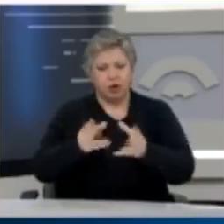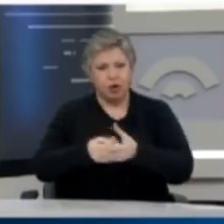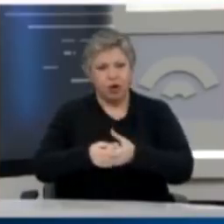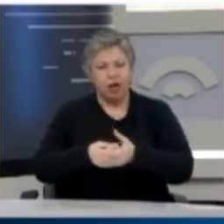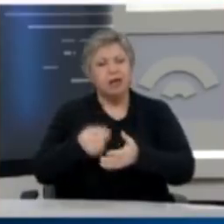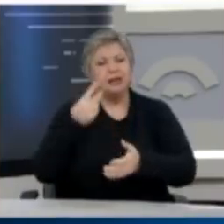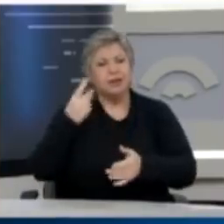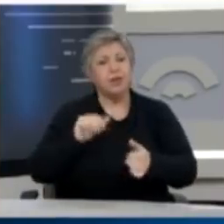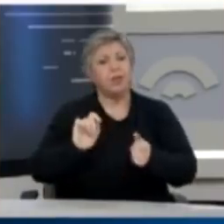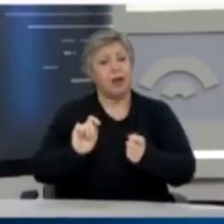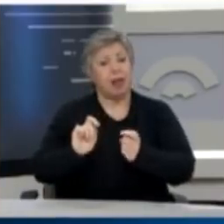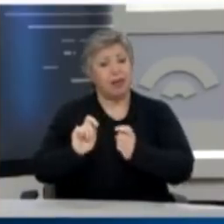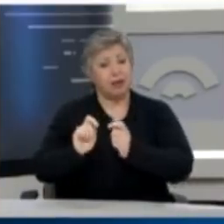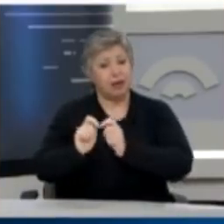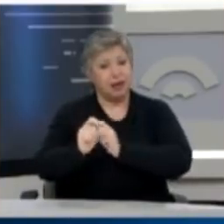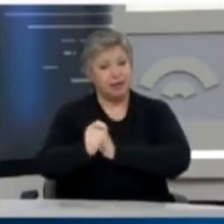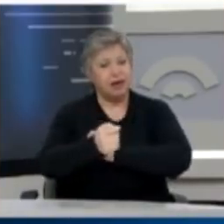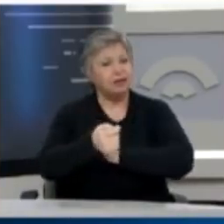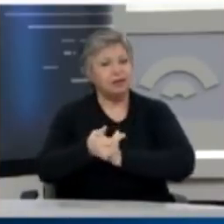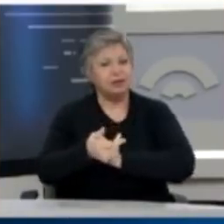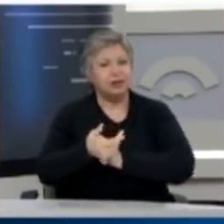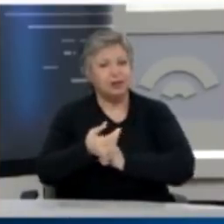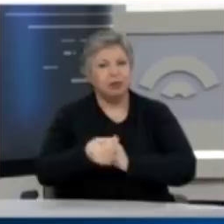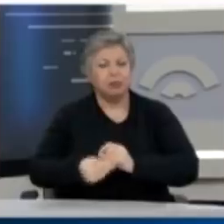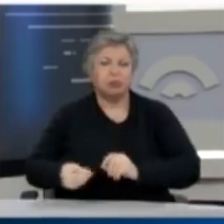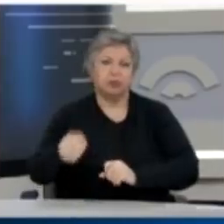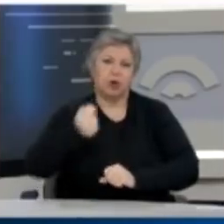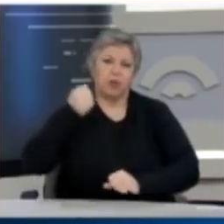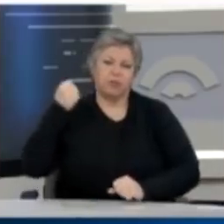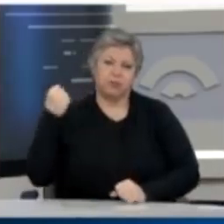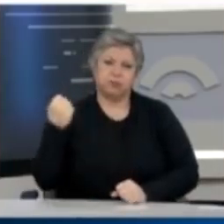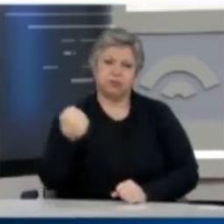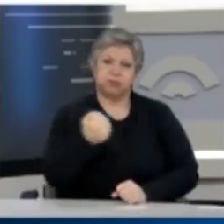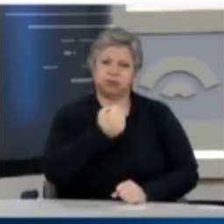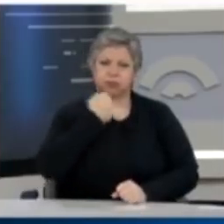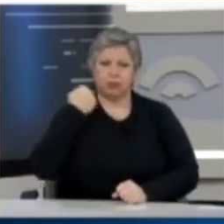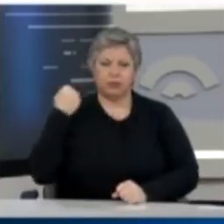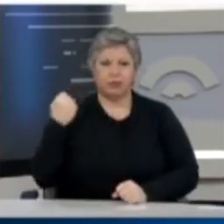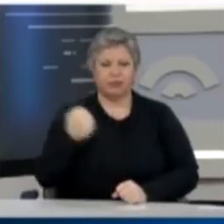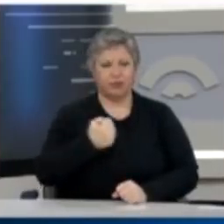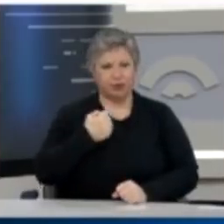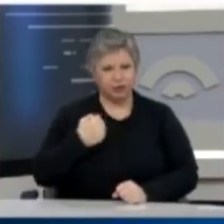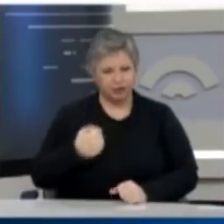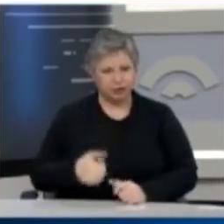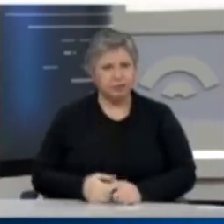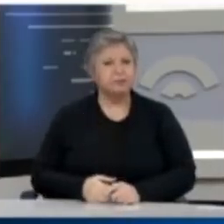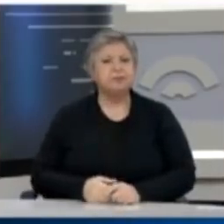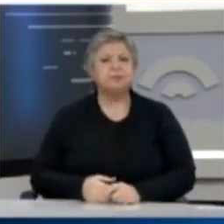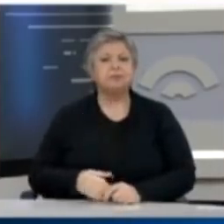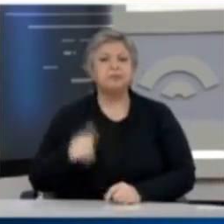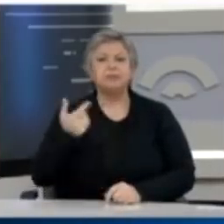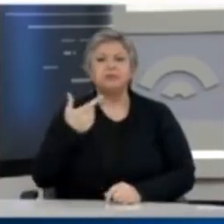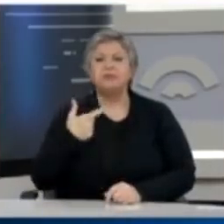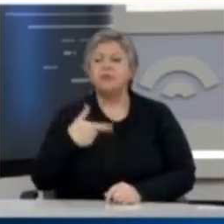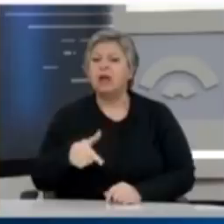χειρότερη, όλο και πιο αντιδραστική. Κυρίες και κύριοι βουλευτές, ο πρώτος βασικός στόχος